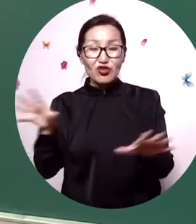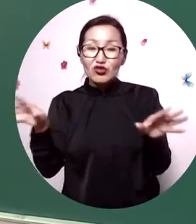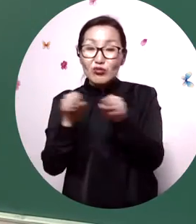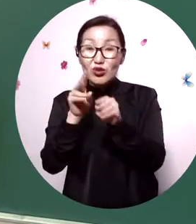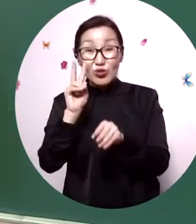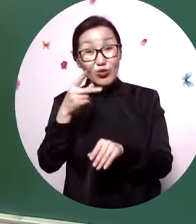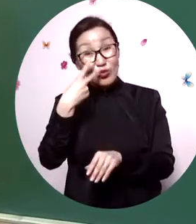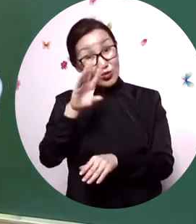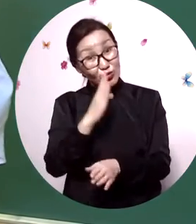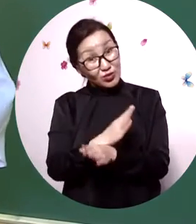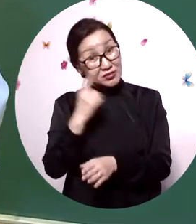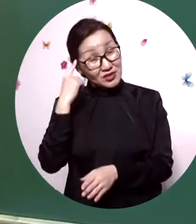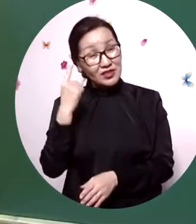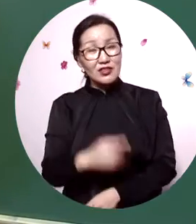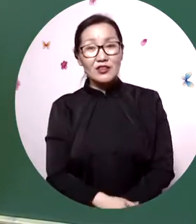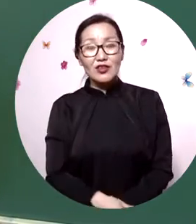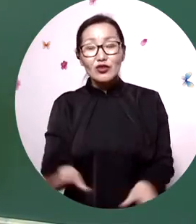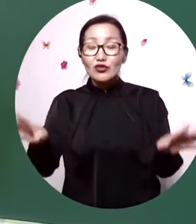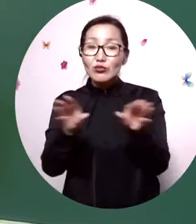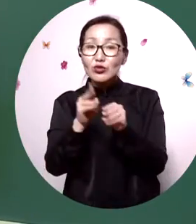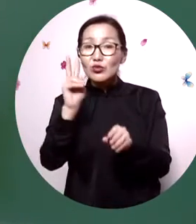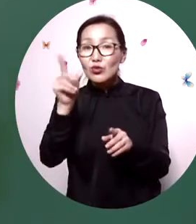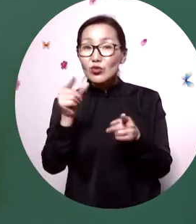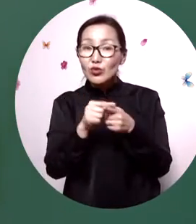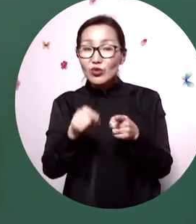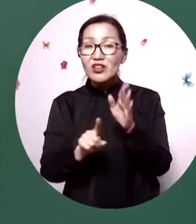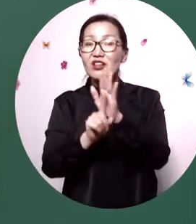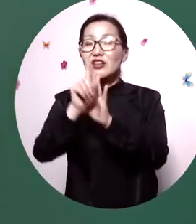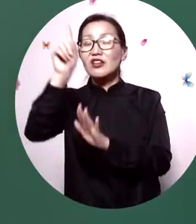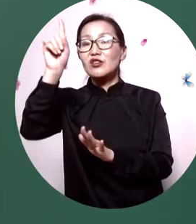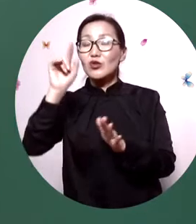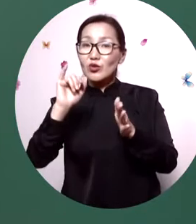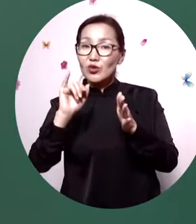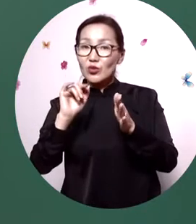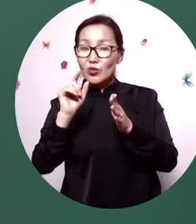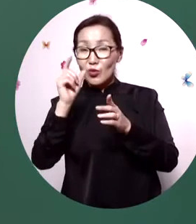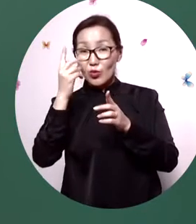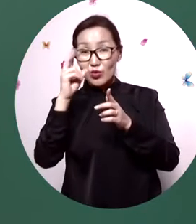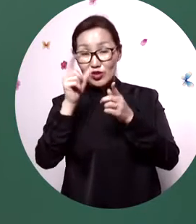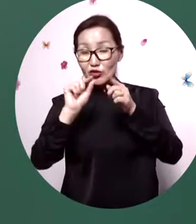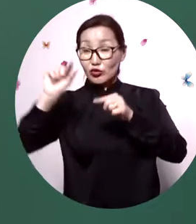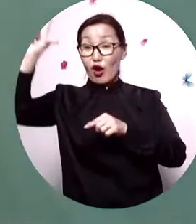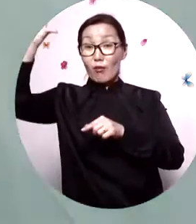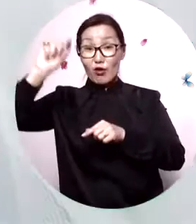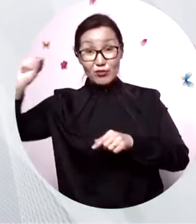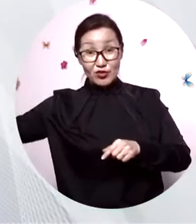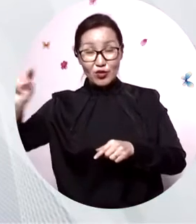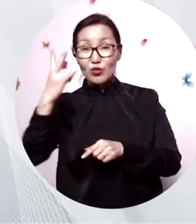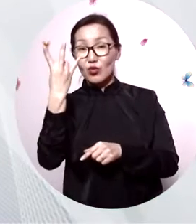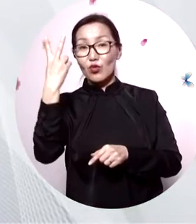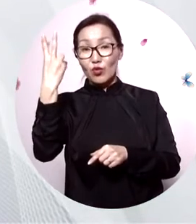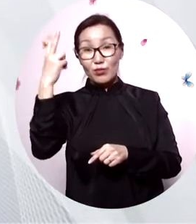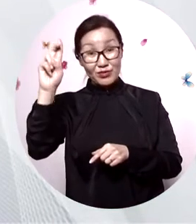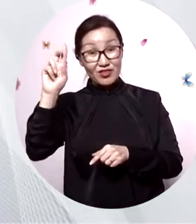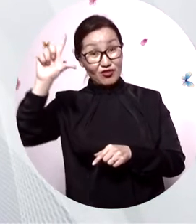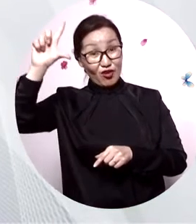нар товчилсан үгийн тухай үзсэн байгаа тийм ээ. Товчилсан үгийн эхний үсгүүдээр томоор бичдэг.